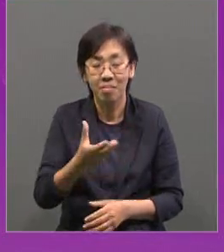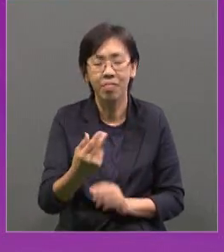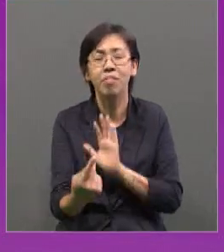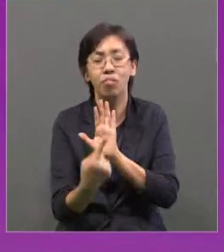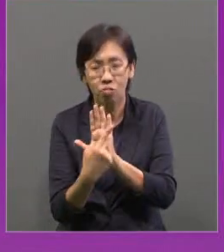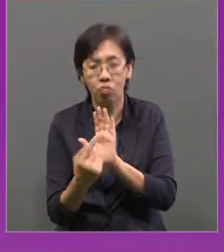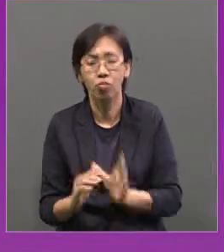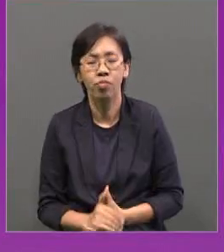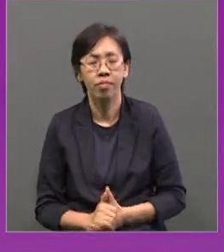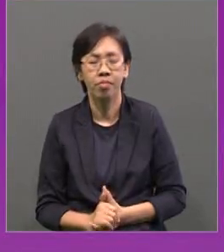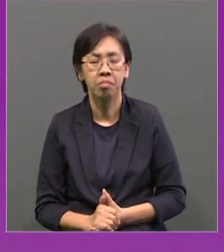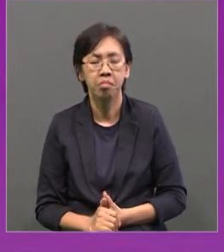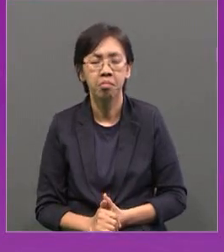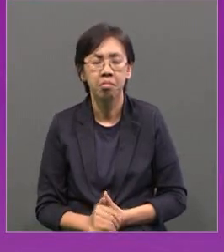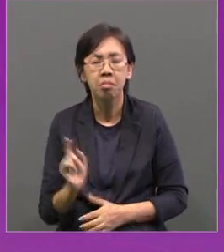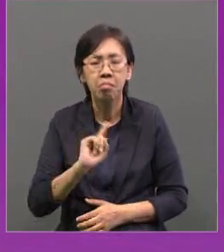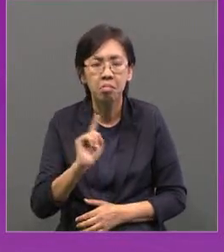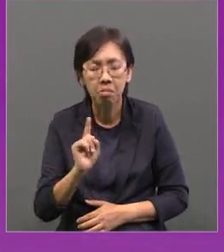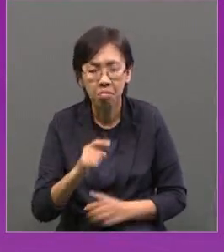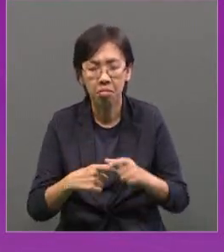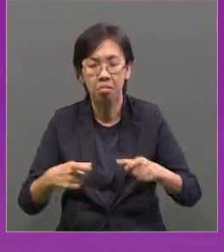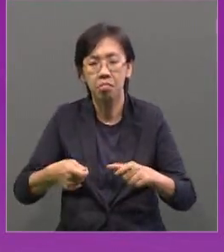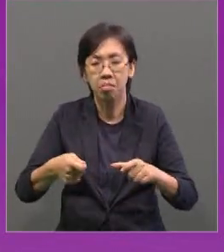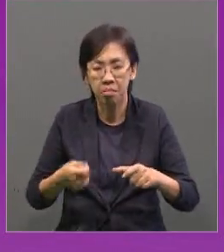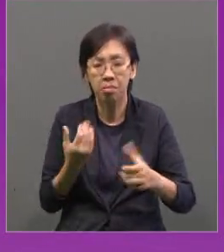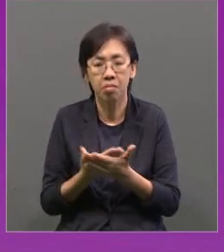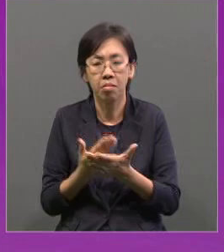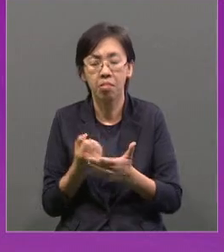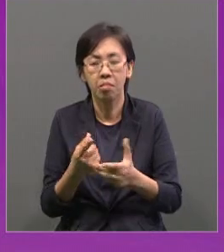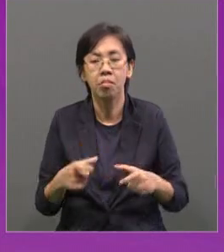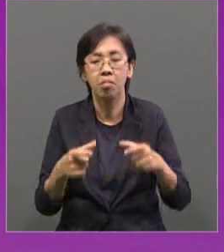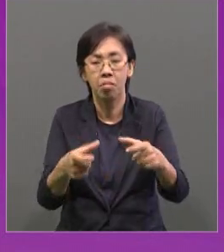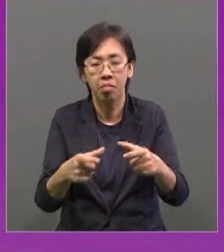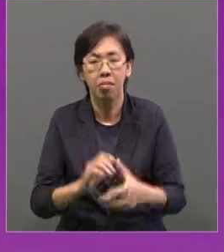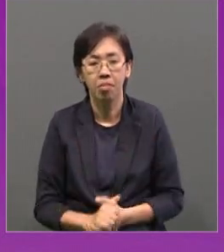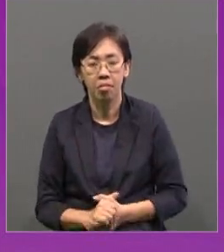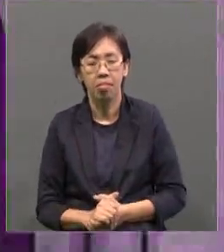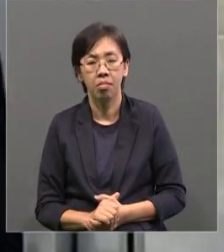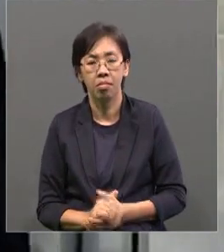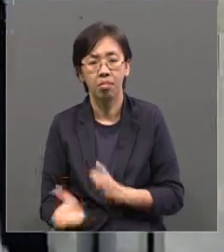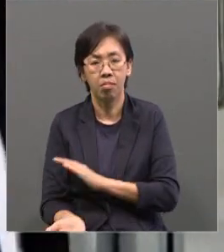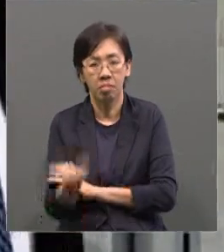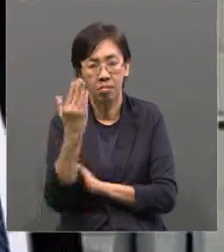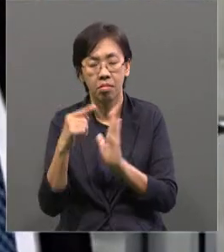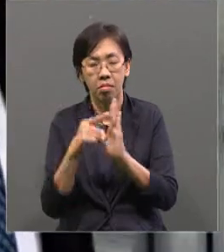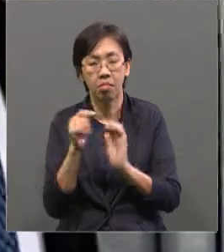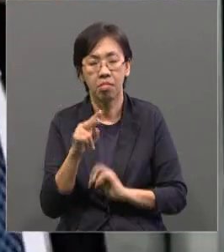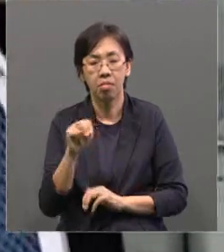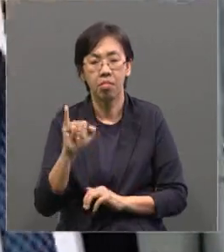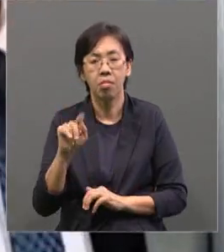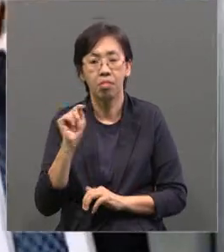ด้วยนะครับโดยทำในลักษณะของการออกเป็นแคชเชียร์เช็คครับโดยเมื่อช่วงเช้าที่ผ่านมานะครับทางนายแทนไทย